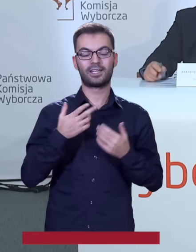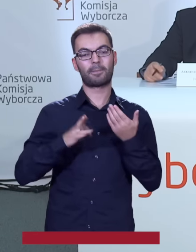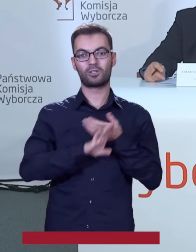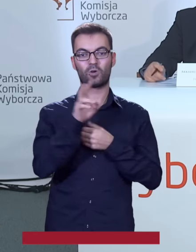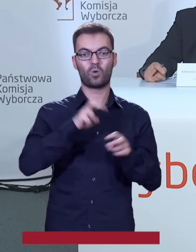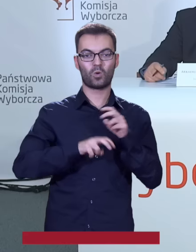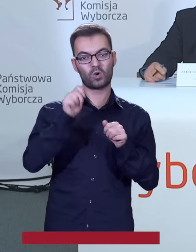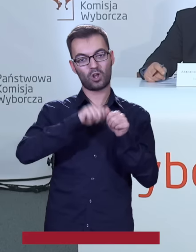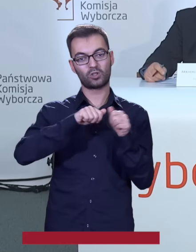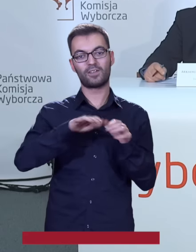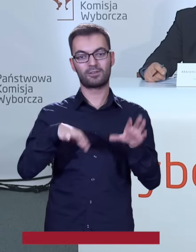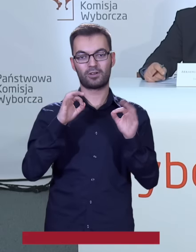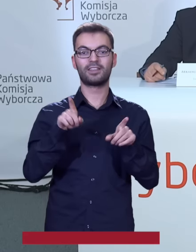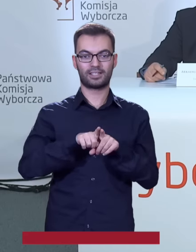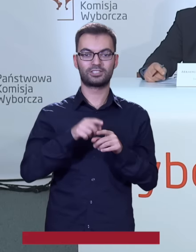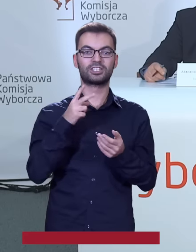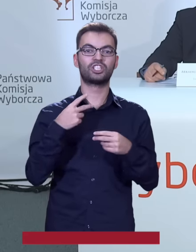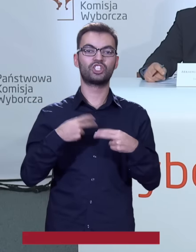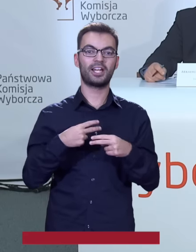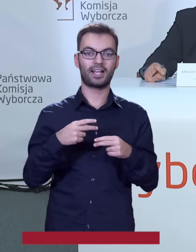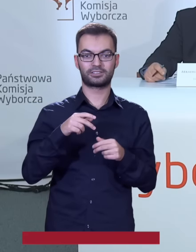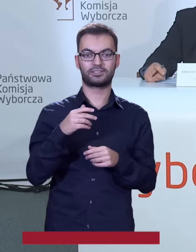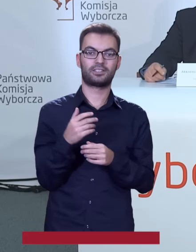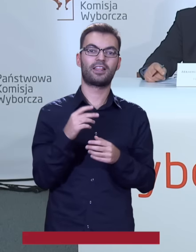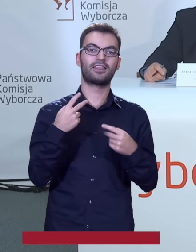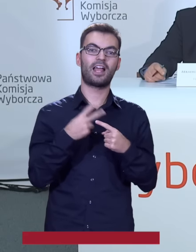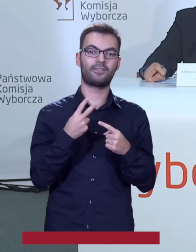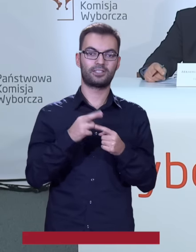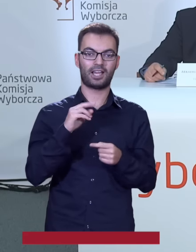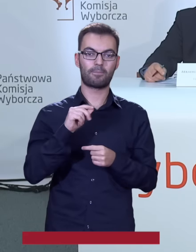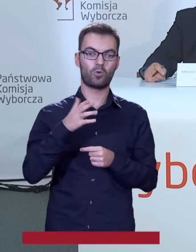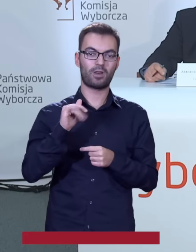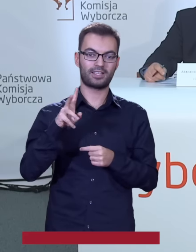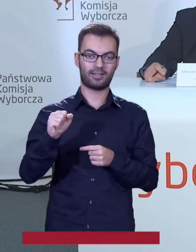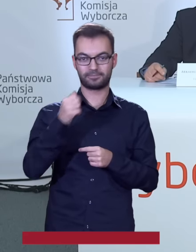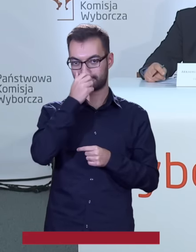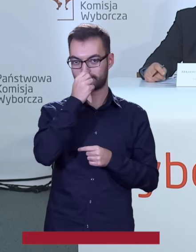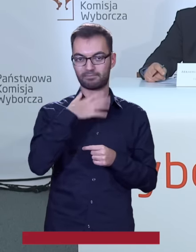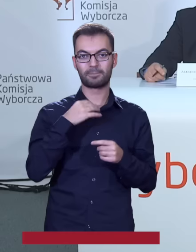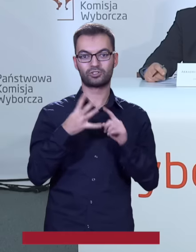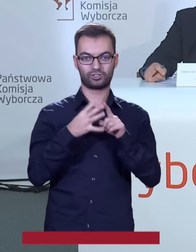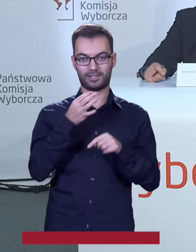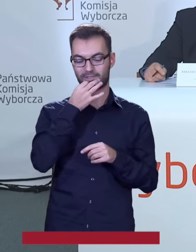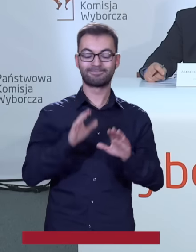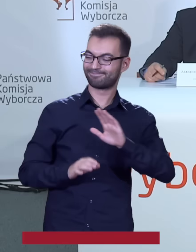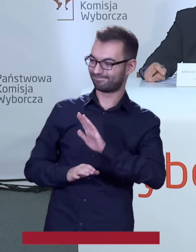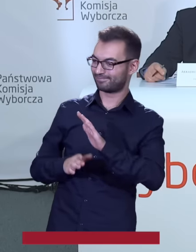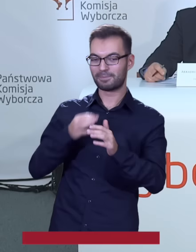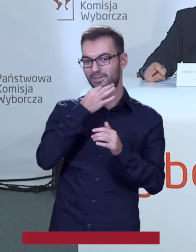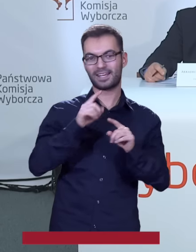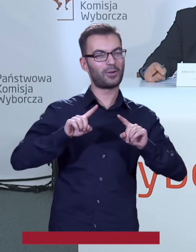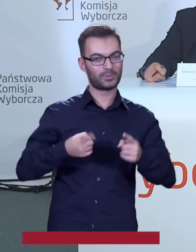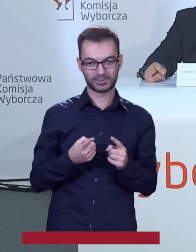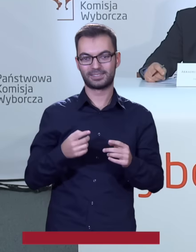Ruch Kontroli Wyborów, również jestem dziennikarzem Telewizji Republika i mam 4 pytania. Bardzo proszę, żeby pytania były krótkie